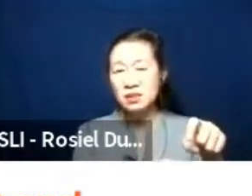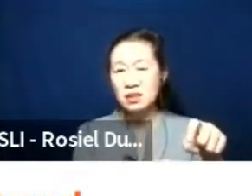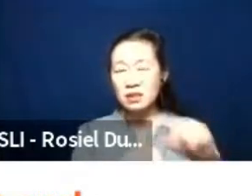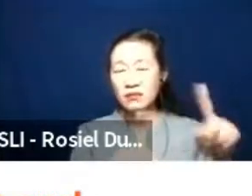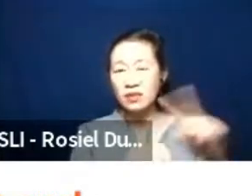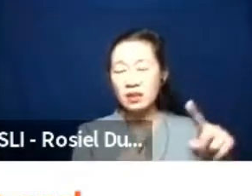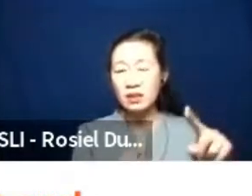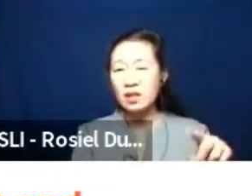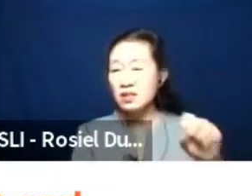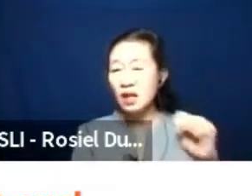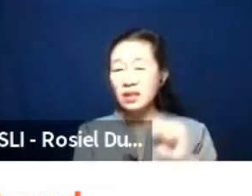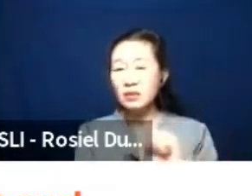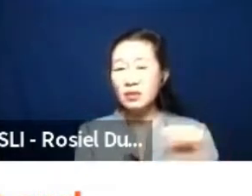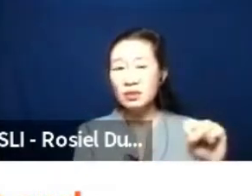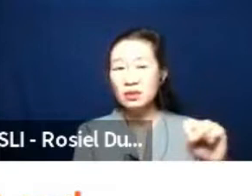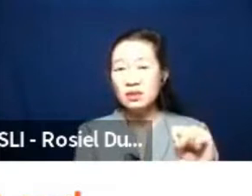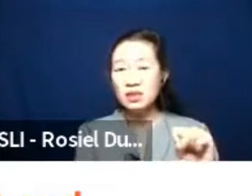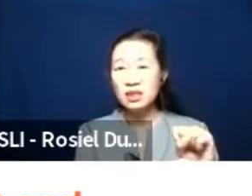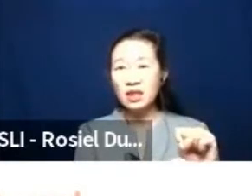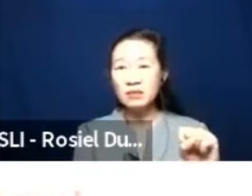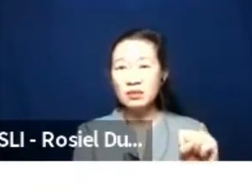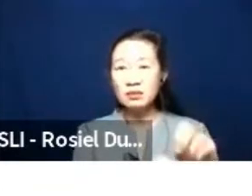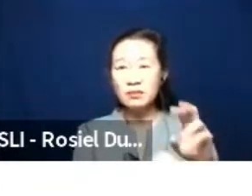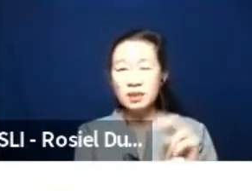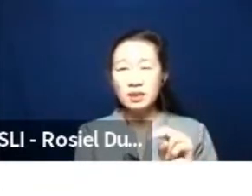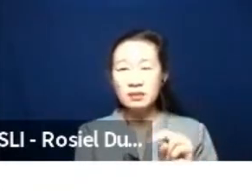work settings. So,